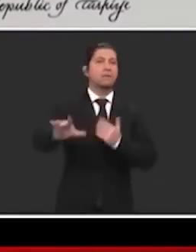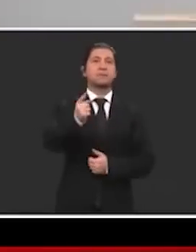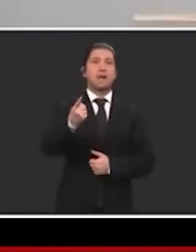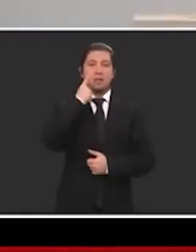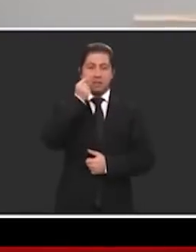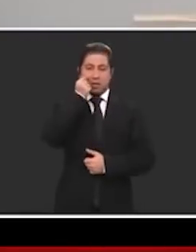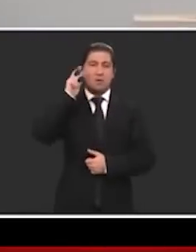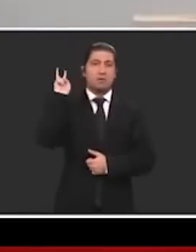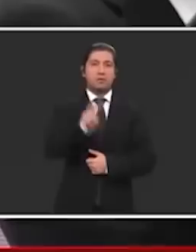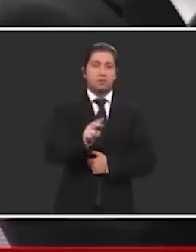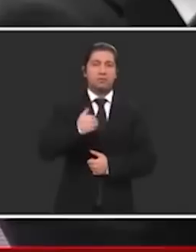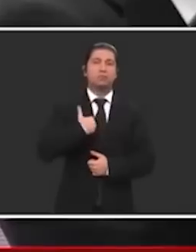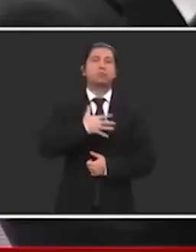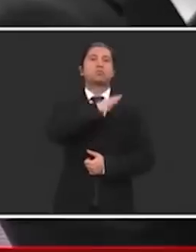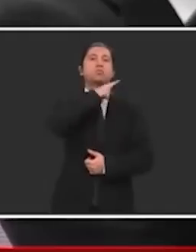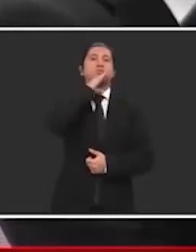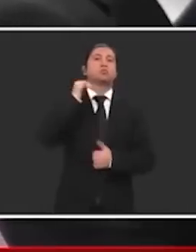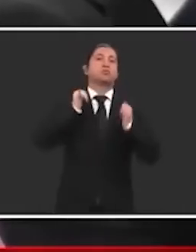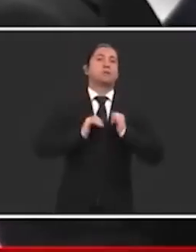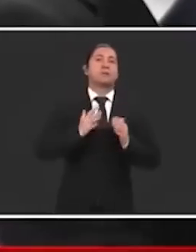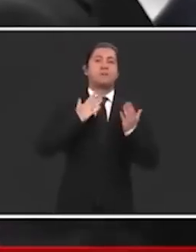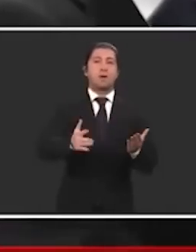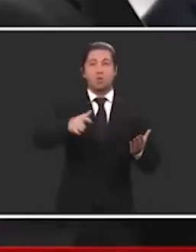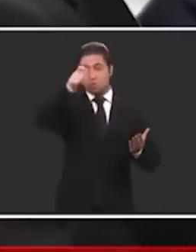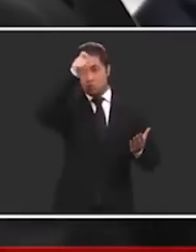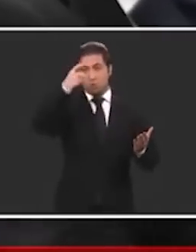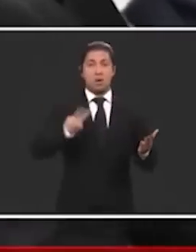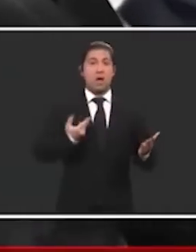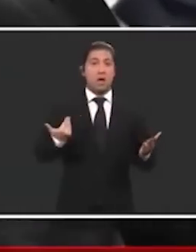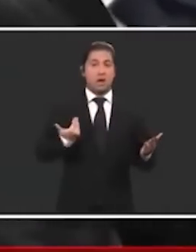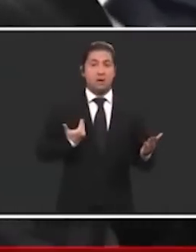olmanın bahtiyarlığını yaşadık. Türkiye olarak